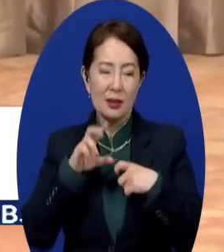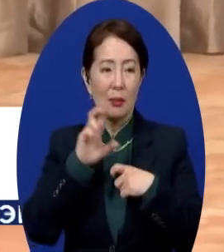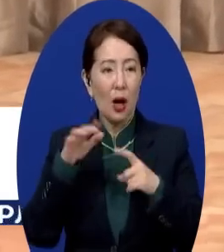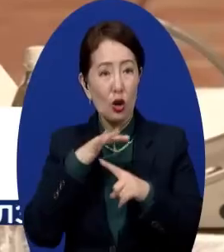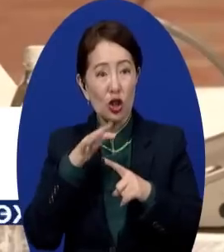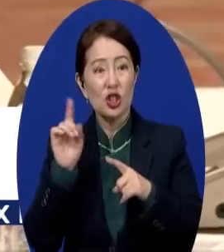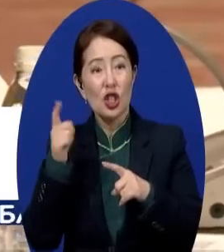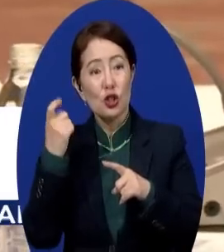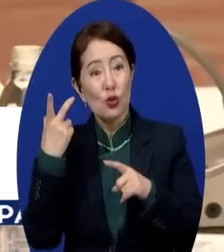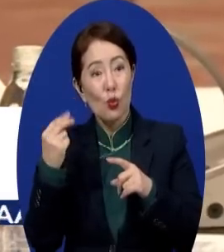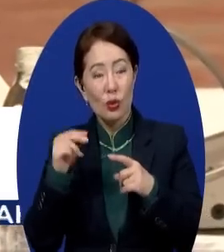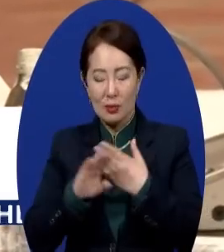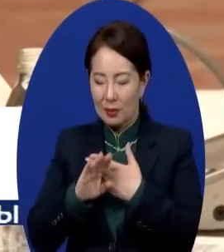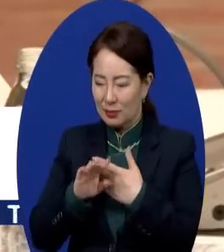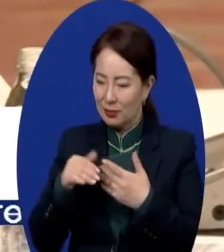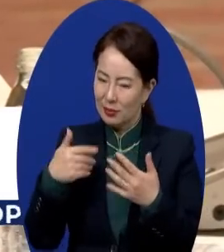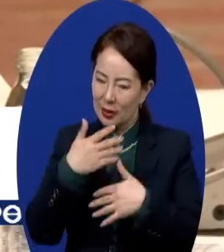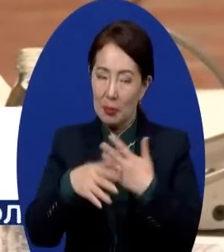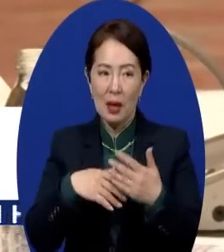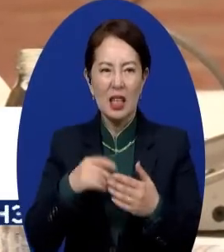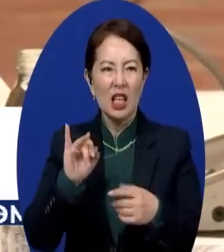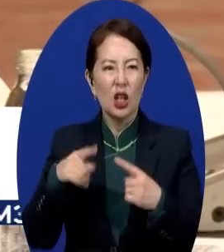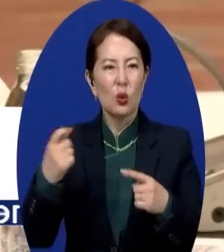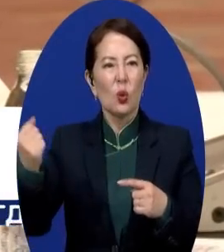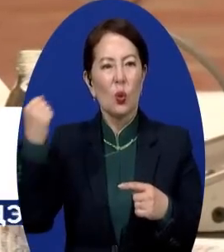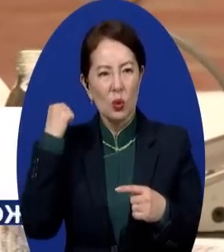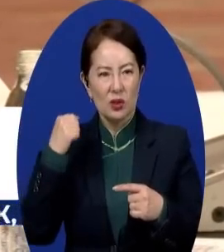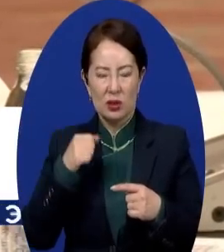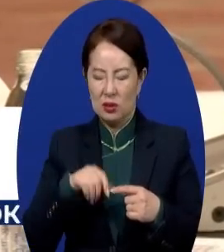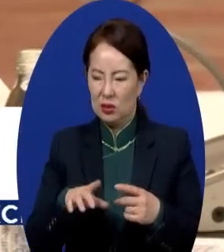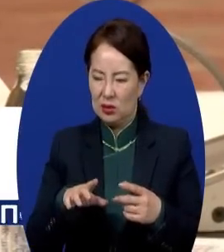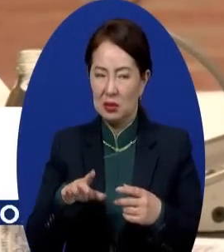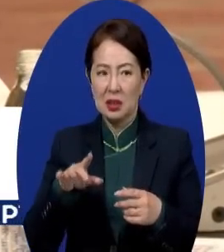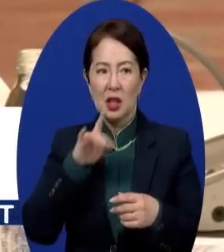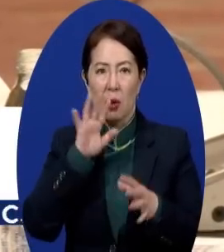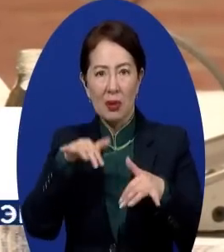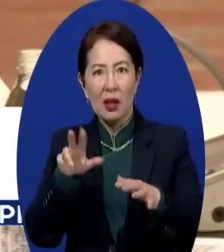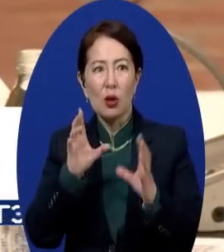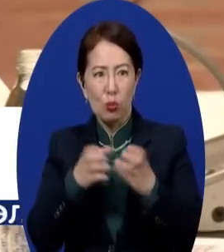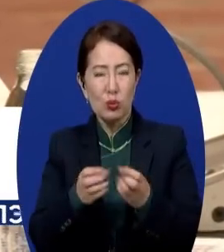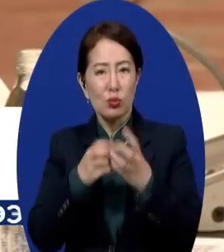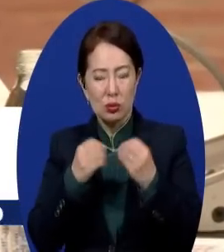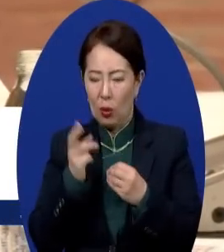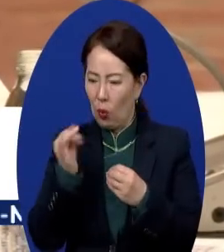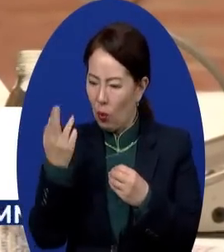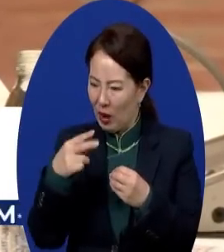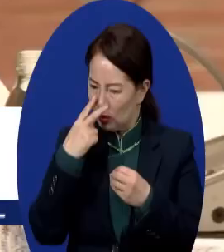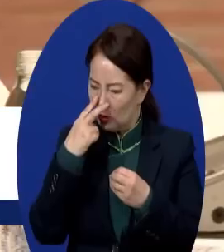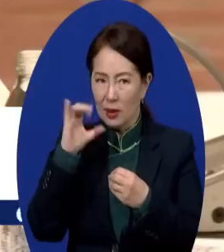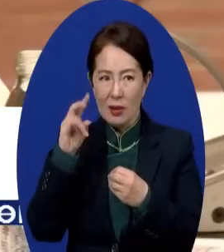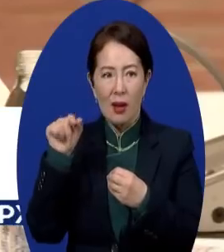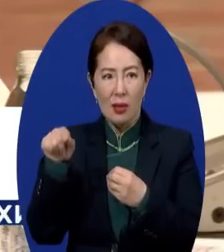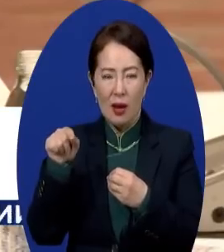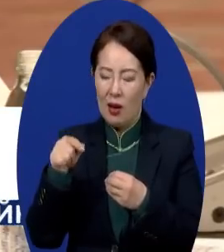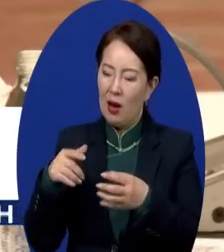аюулгүй байдлыг сайжруулах замаар илүү хүчирхэг, илүү төсвөртэй энэтхэг номхон талаан бүс нутгийг бий болгох Квадын үзэл санаатай Австралийн